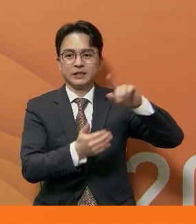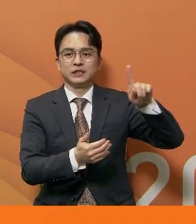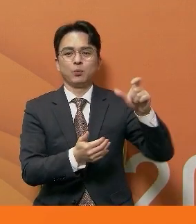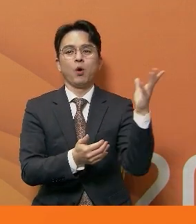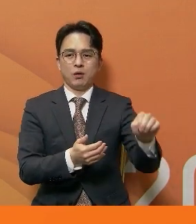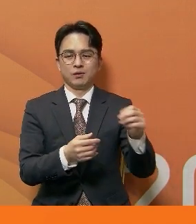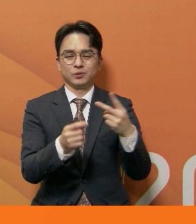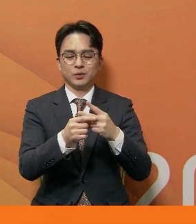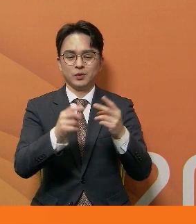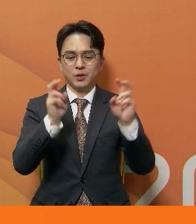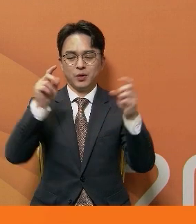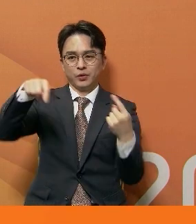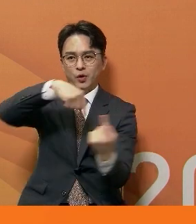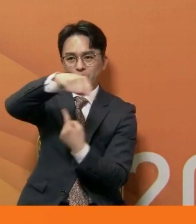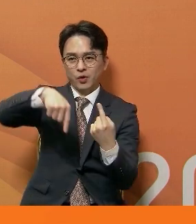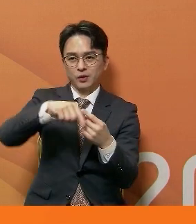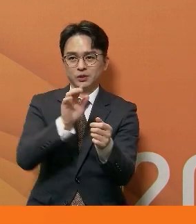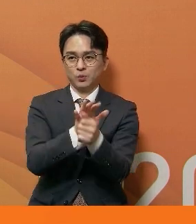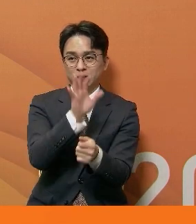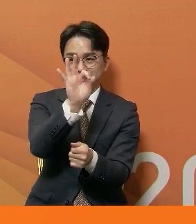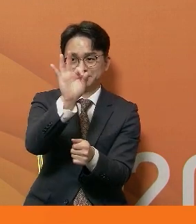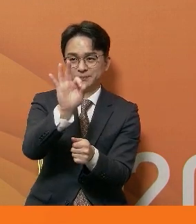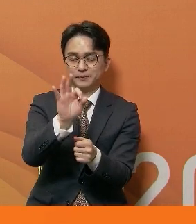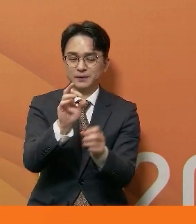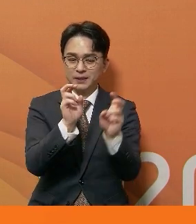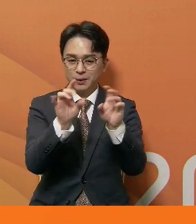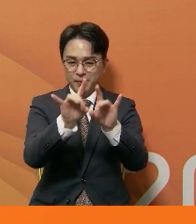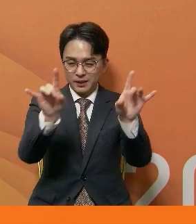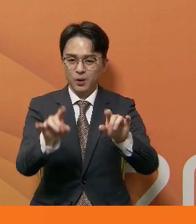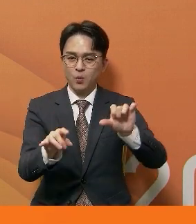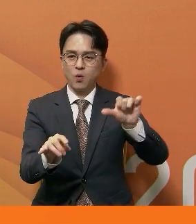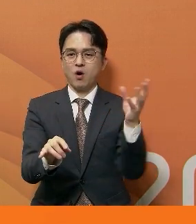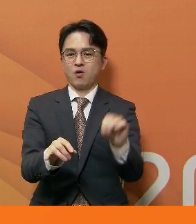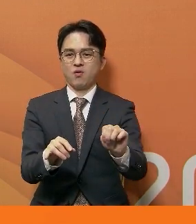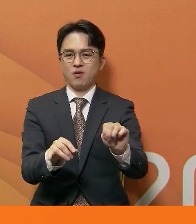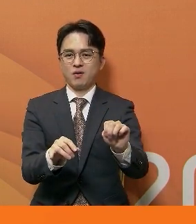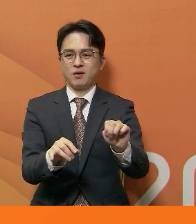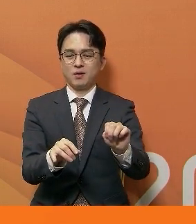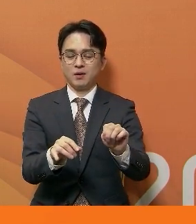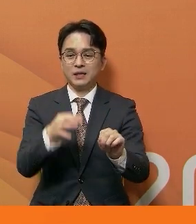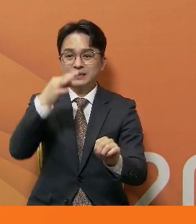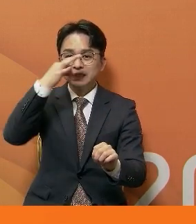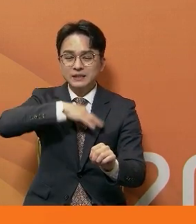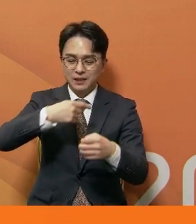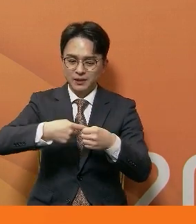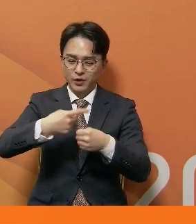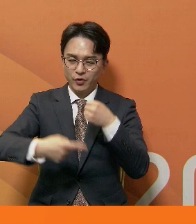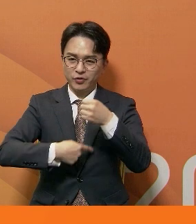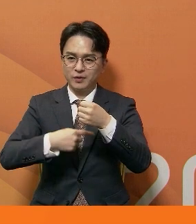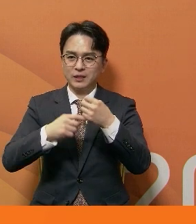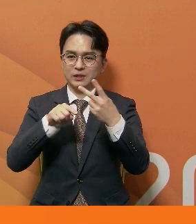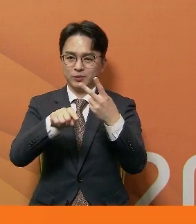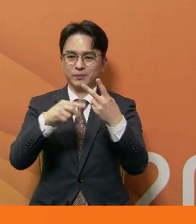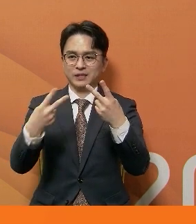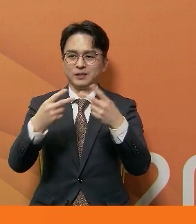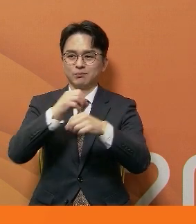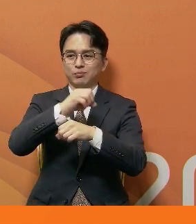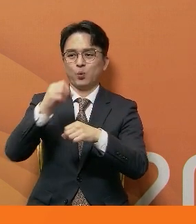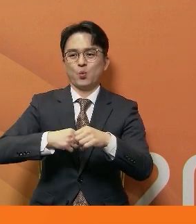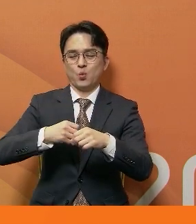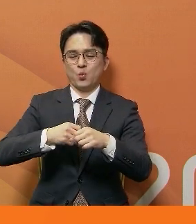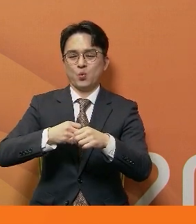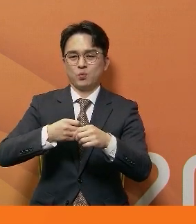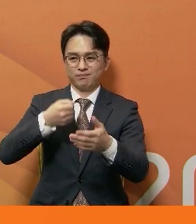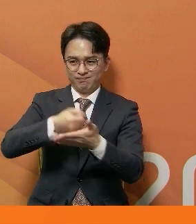경영지원 자금은 기업별로 연간 5억원 한도로 지원을 하고 있습니다 연 이자율은 2.2%를 기준금리로